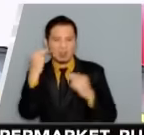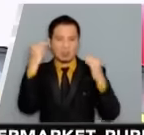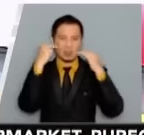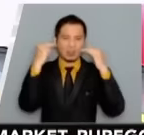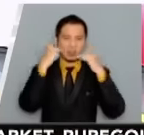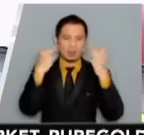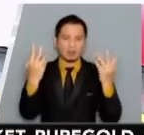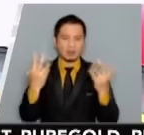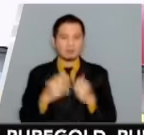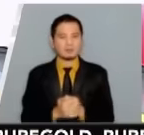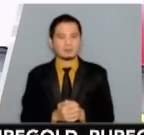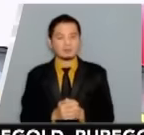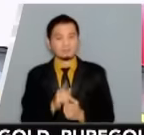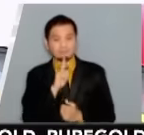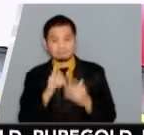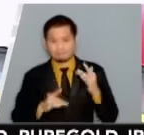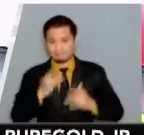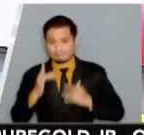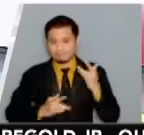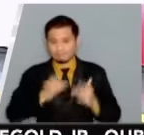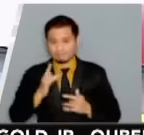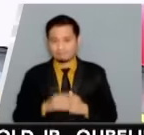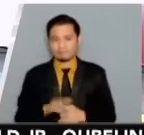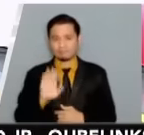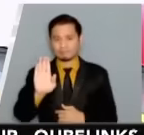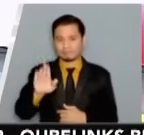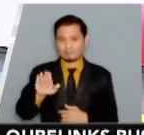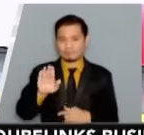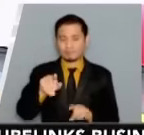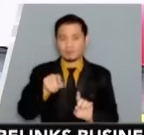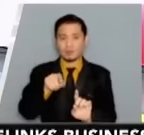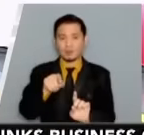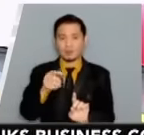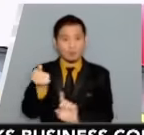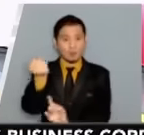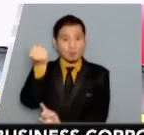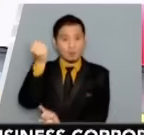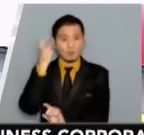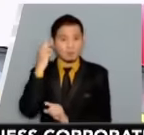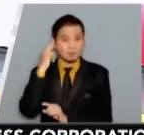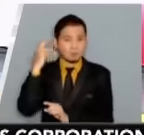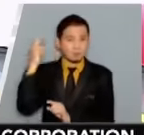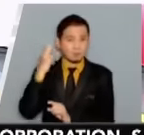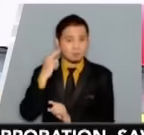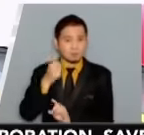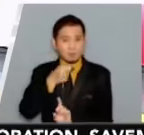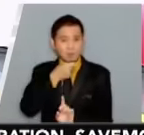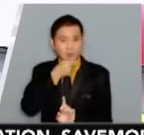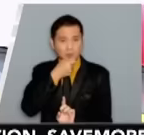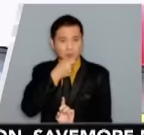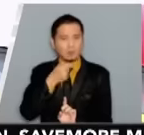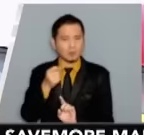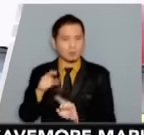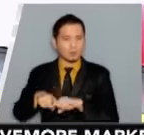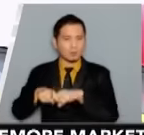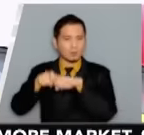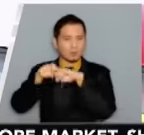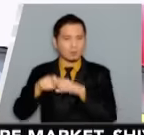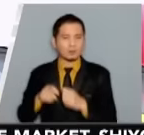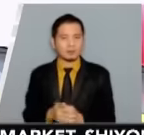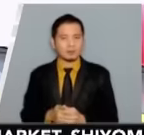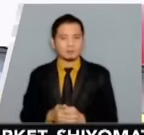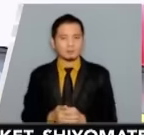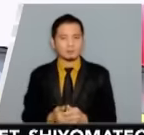I know. Samantalang time out muna sa pagbabalita ang Super Radio DZBB Primetime Anchors dahil muli silang kakasa sa